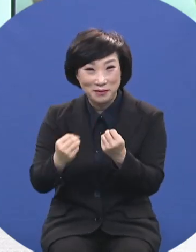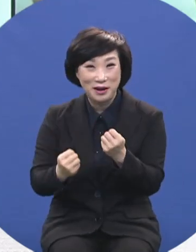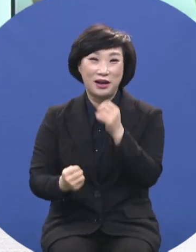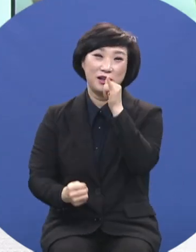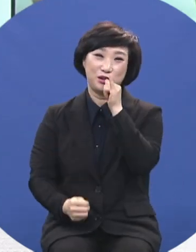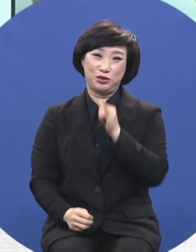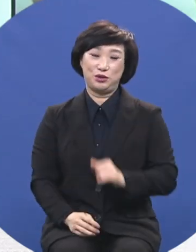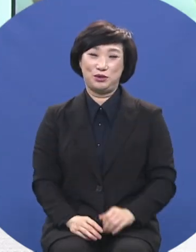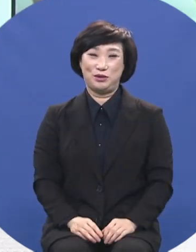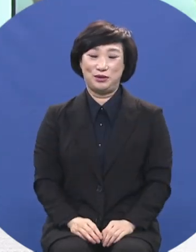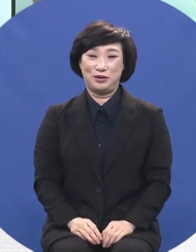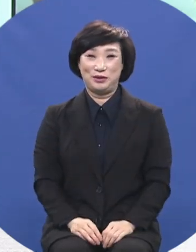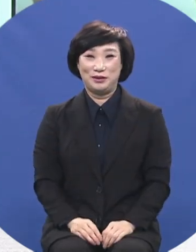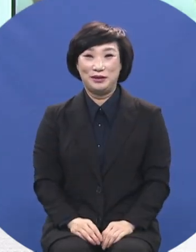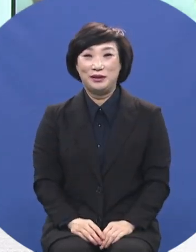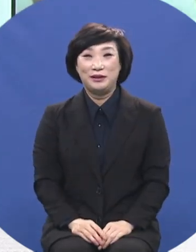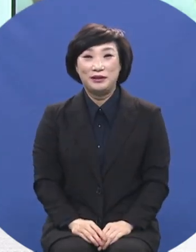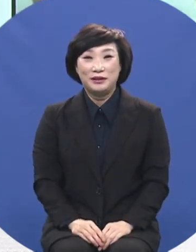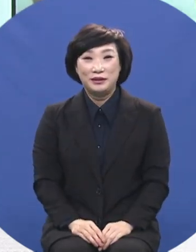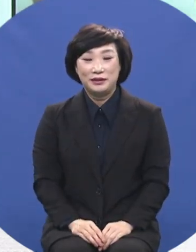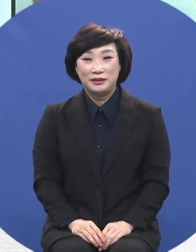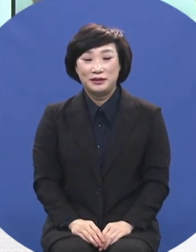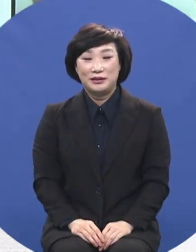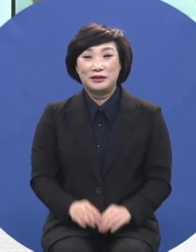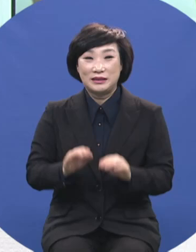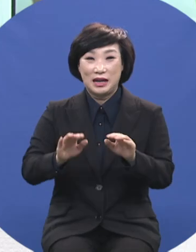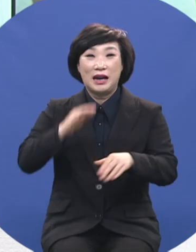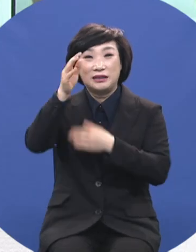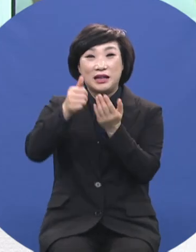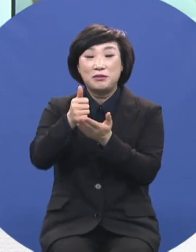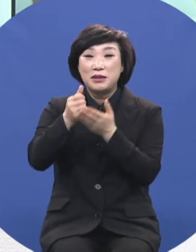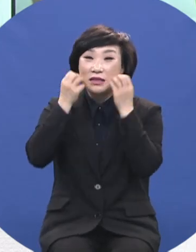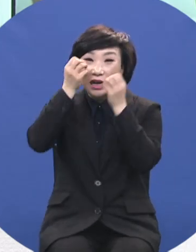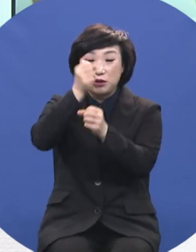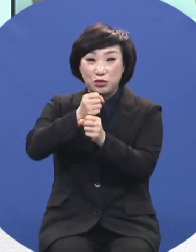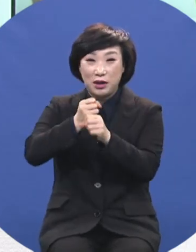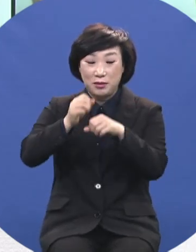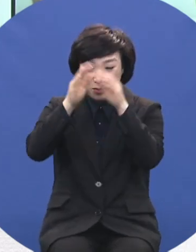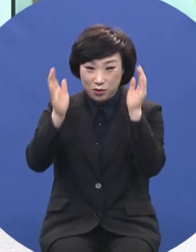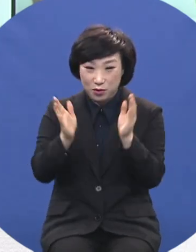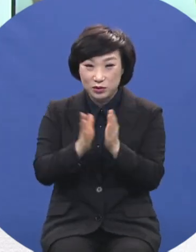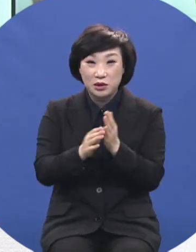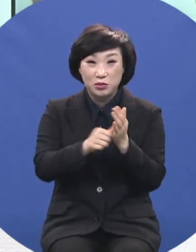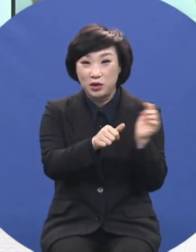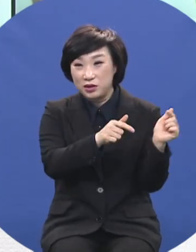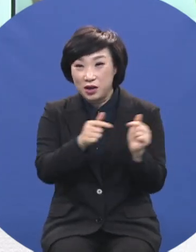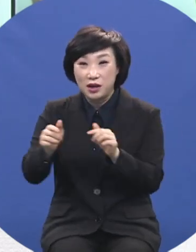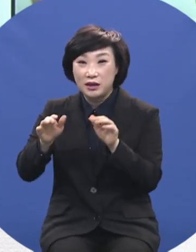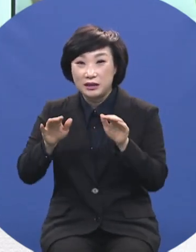많습니다. 그러므로 하나님께서 창조한 모든 피조물은